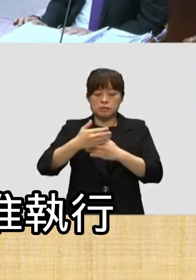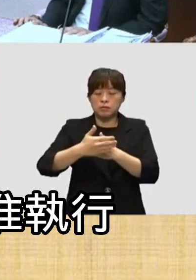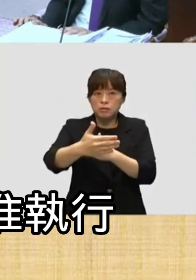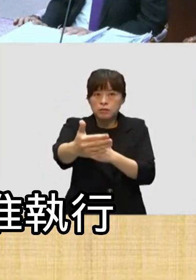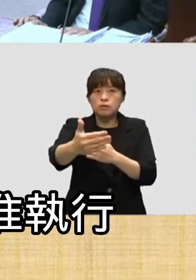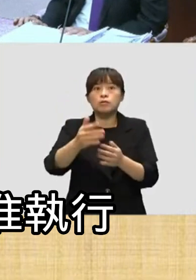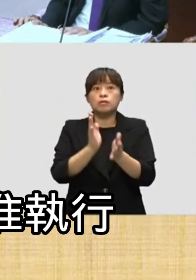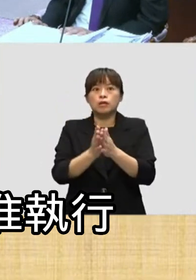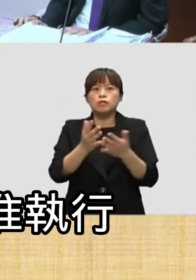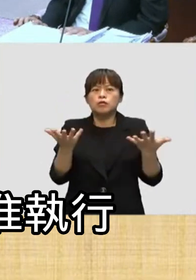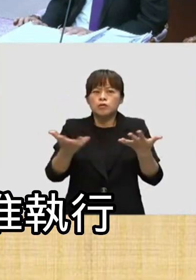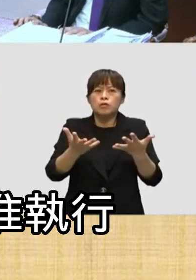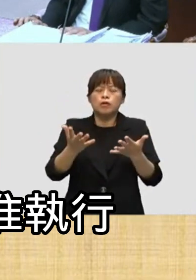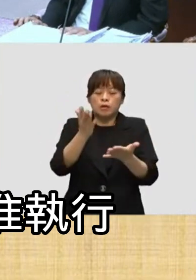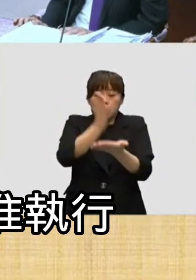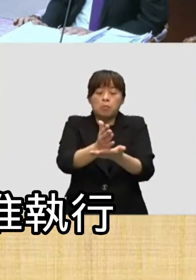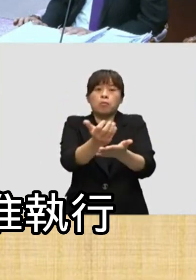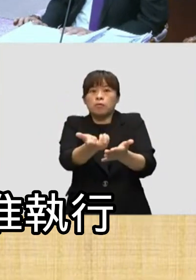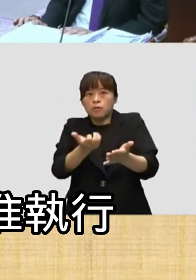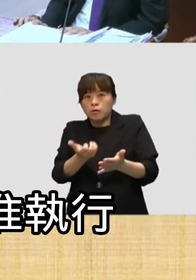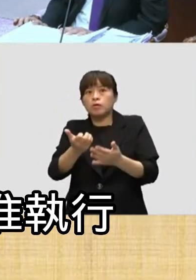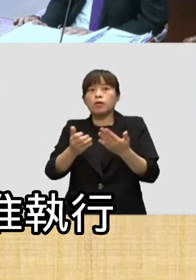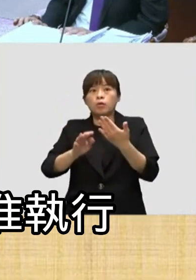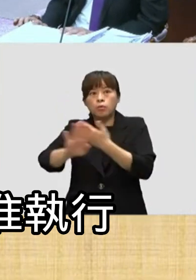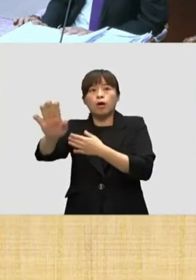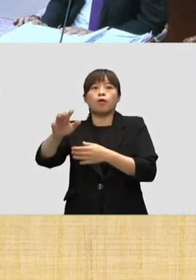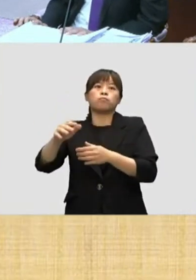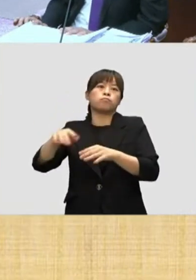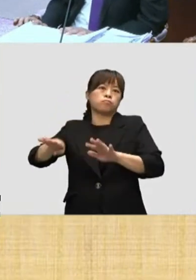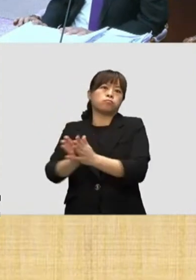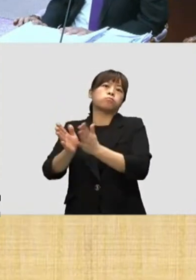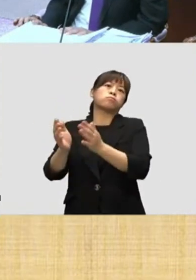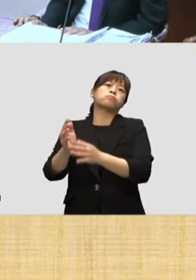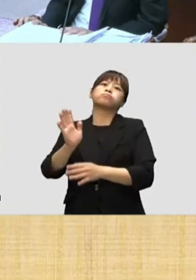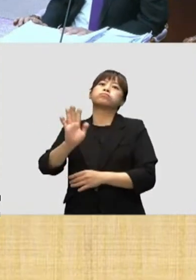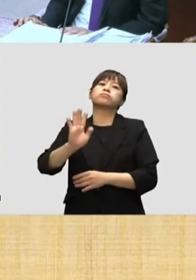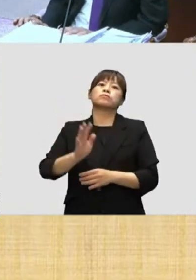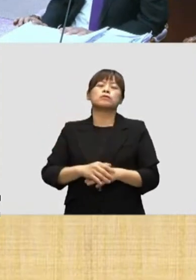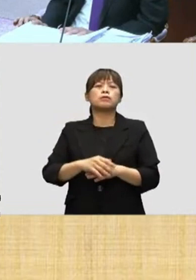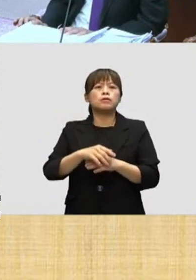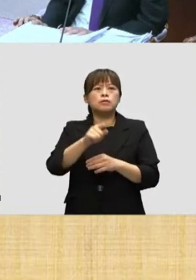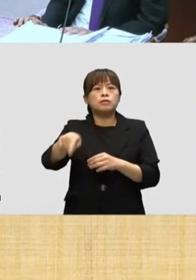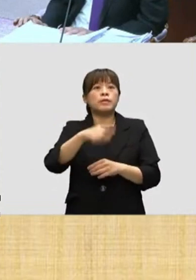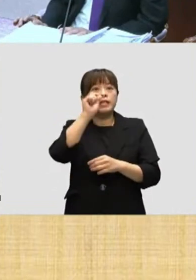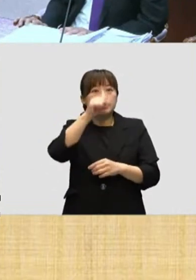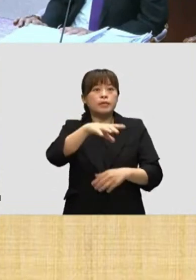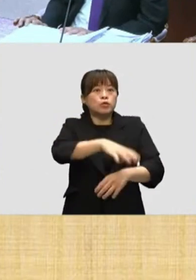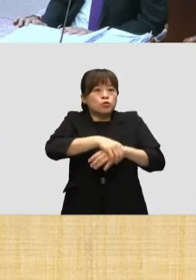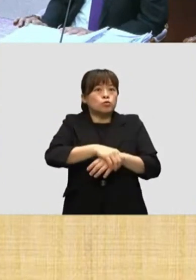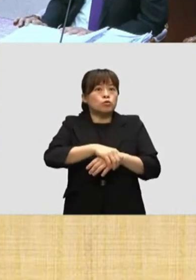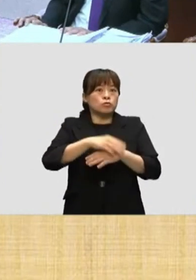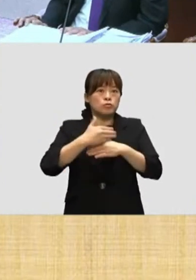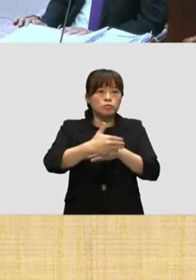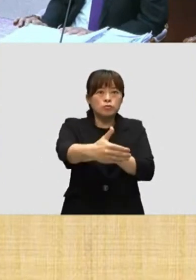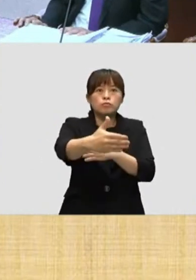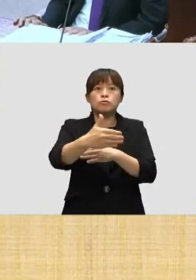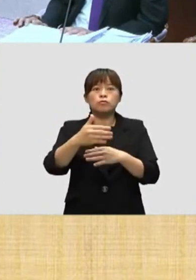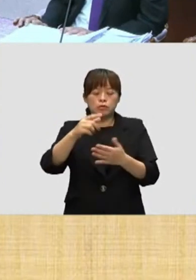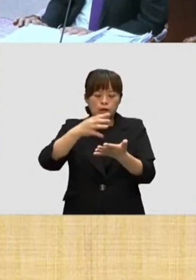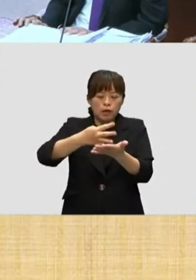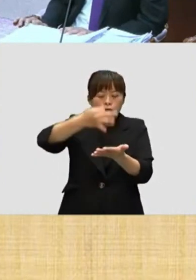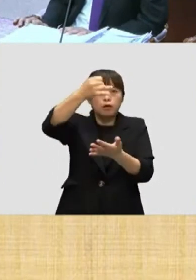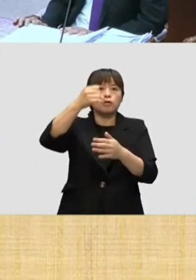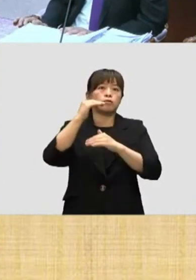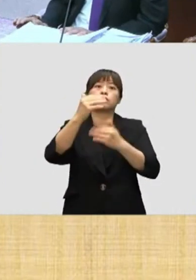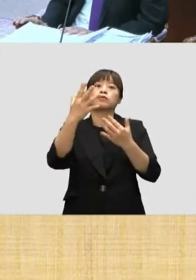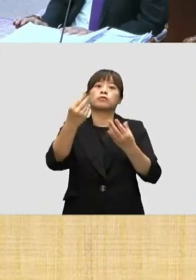或事由终结之前另准执行，且上开各类特别救济程序均没有次数的限